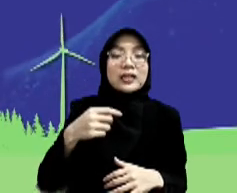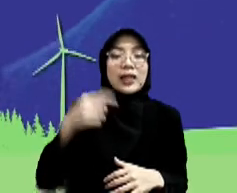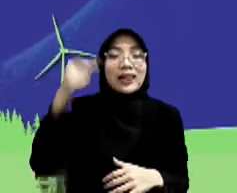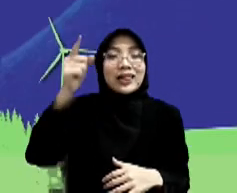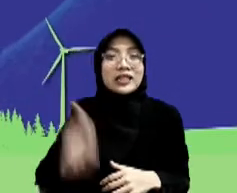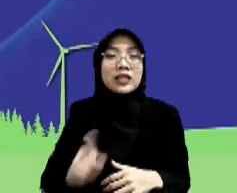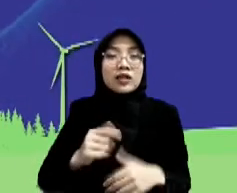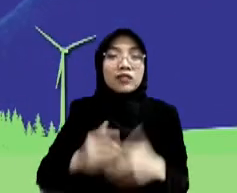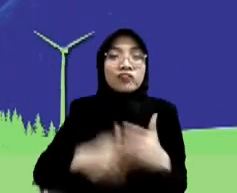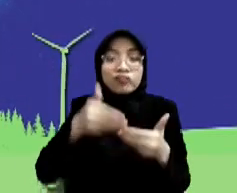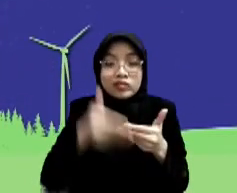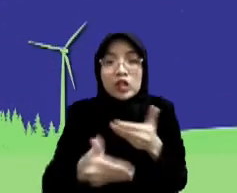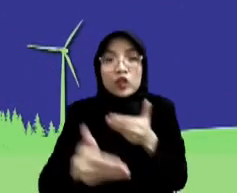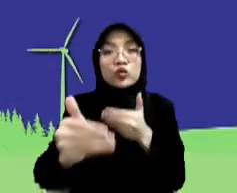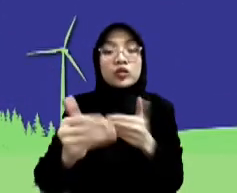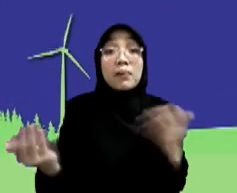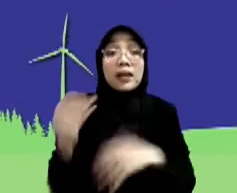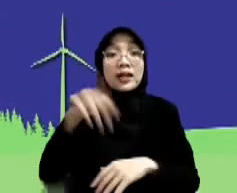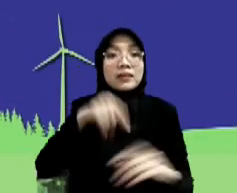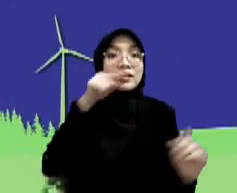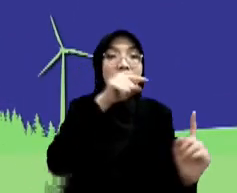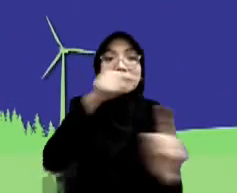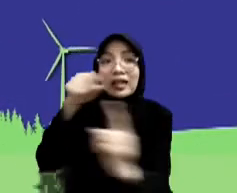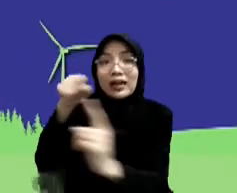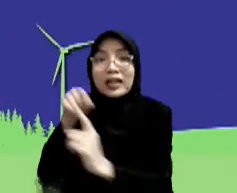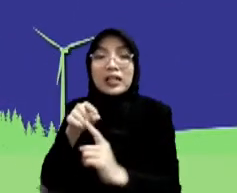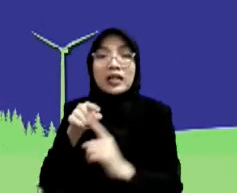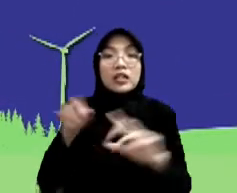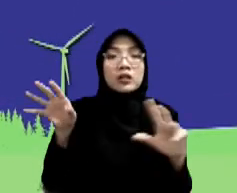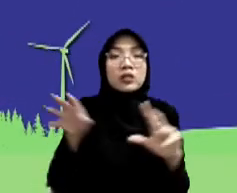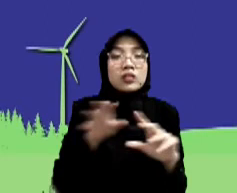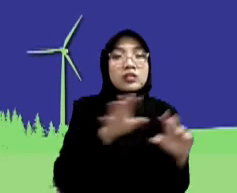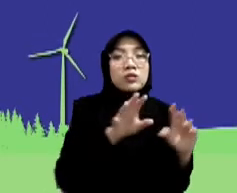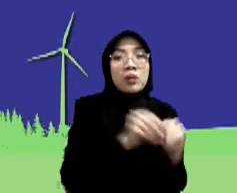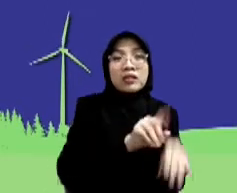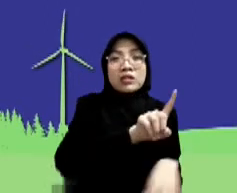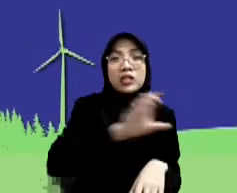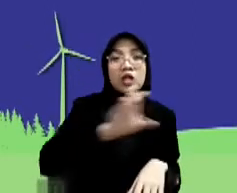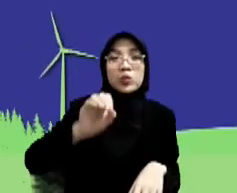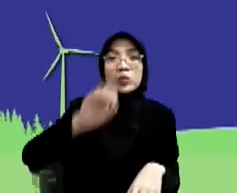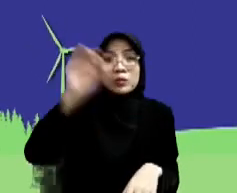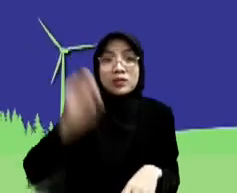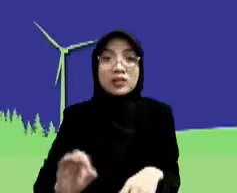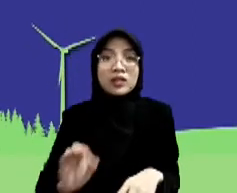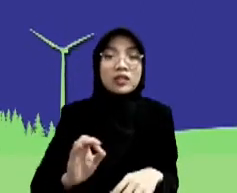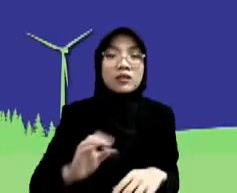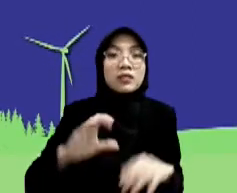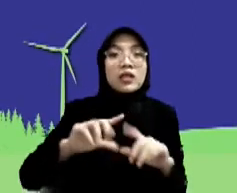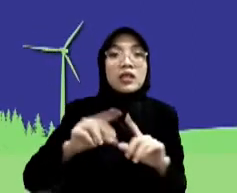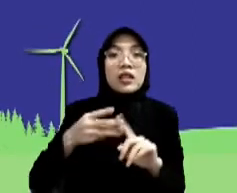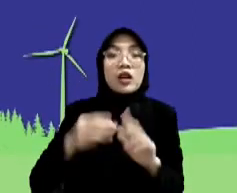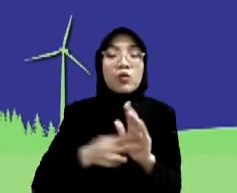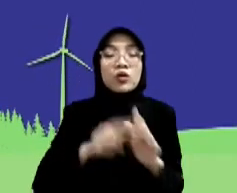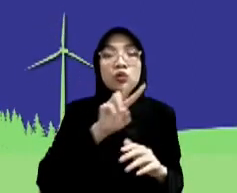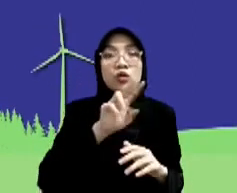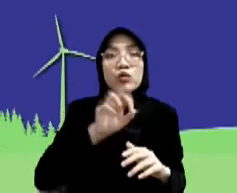eh kembali lagi ke target soal eh 50 apa 100% eh to be to be carbon neutral by 2050 saat